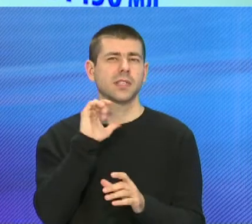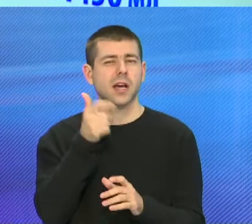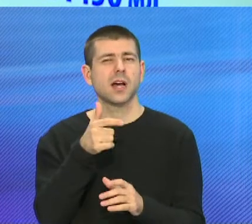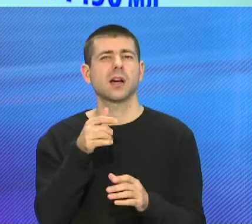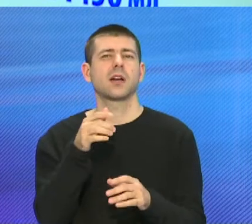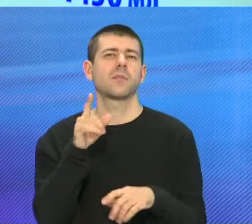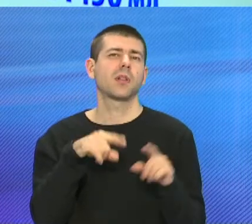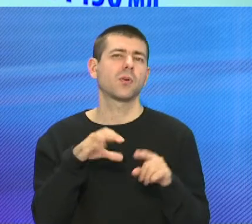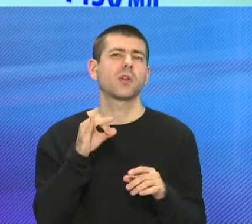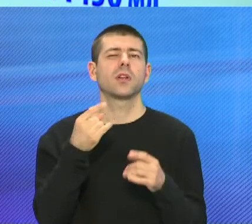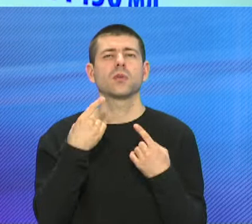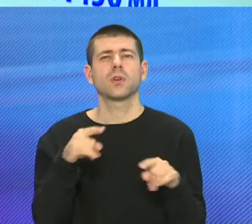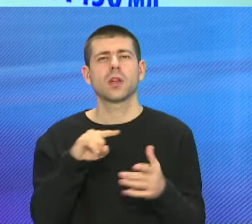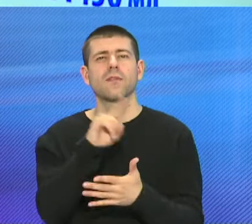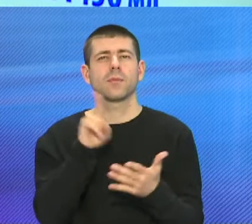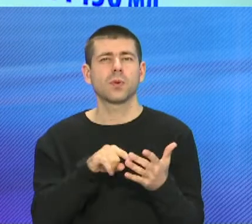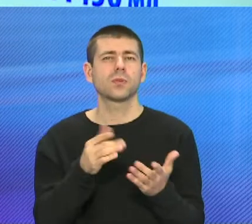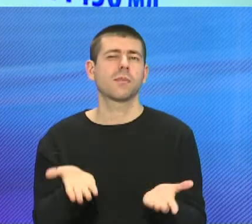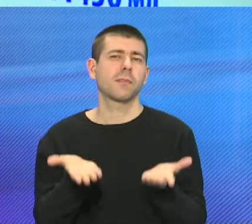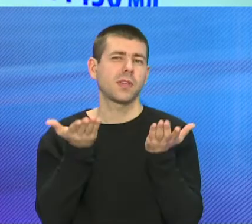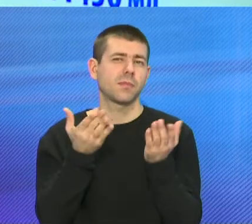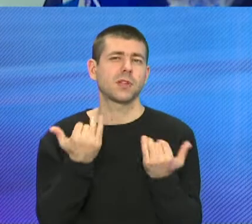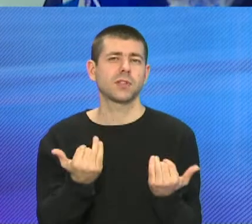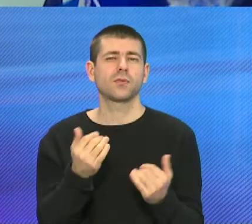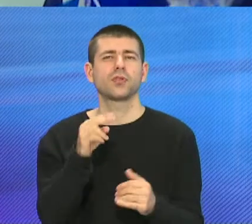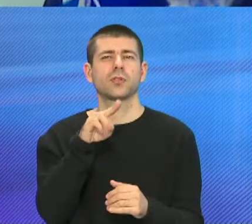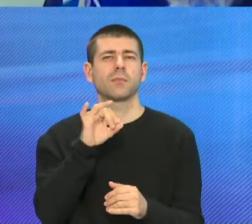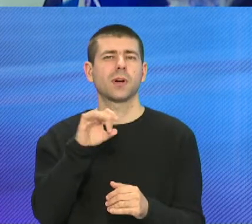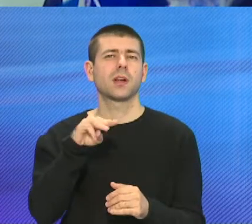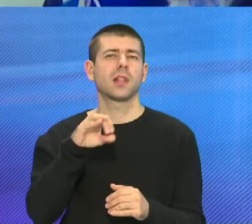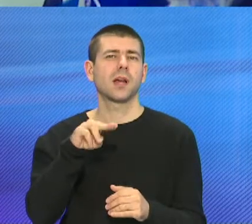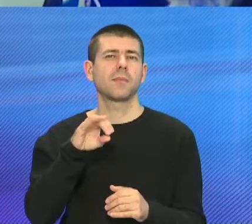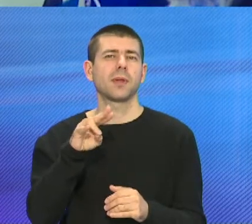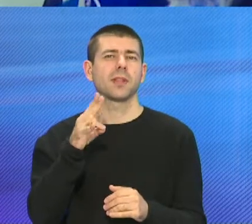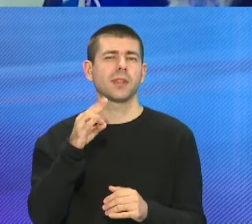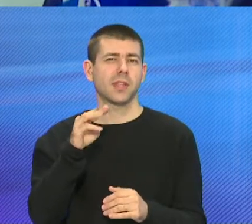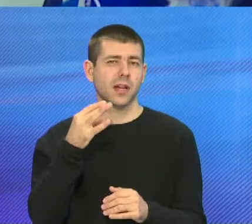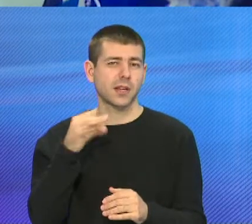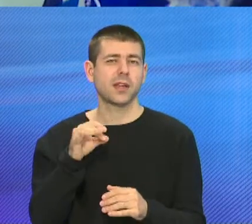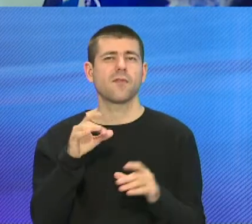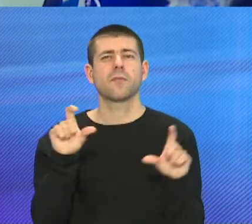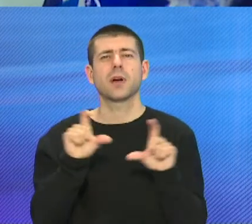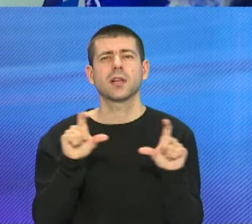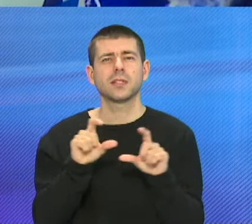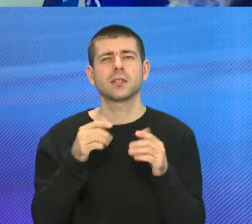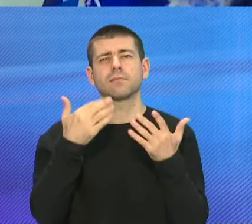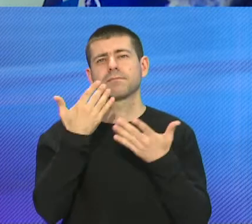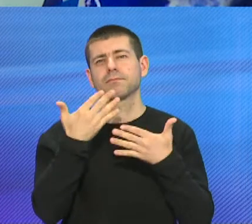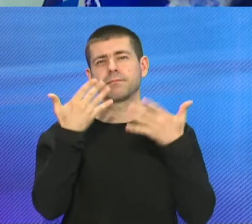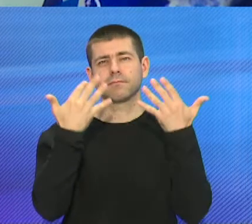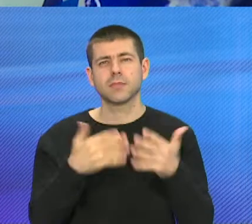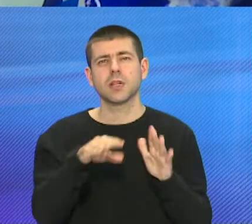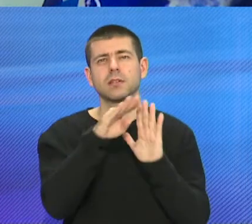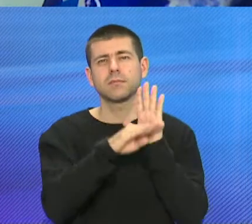вытворчести. Это питание остается в фокусе белорусских парламентариев. Отповедный мониторинг у Принемани ожидается на постоянной